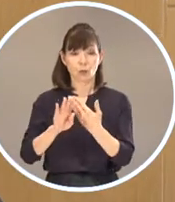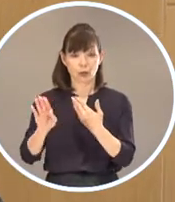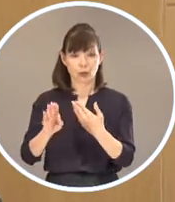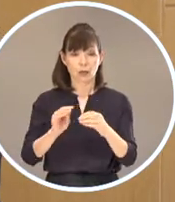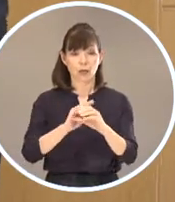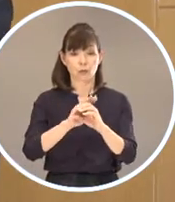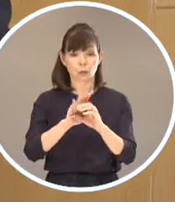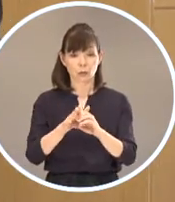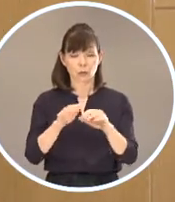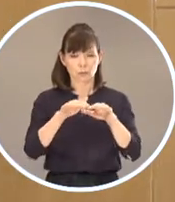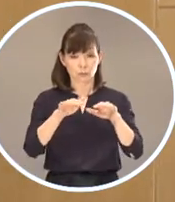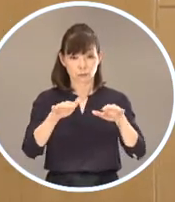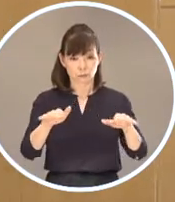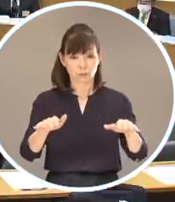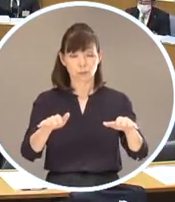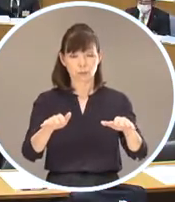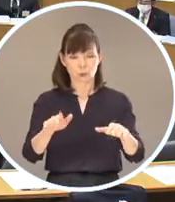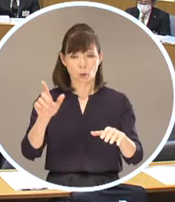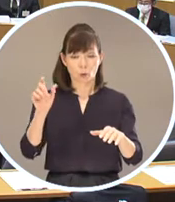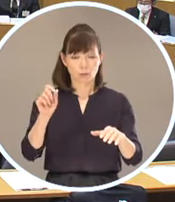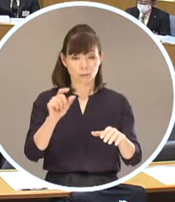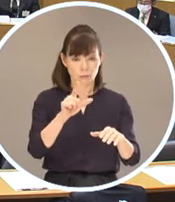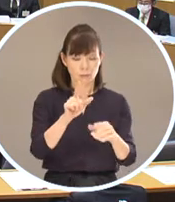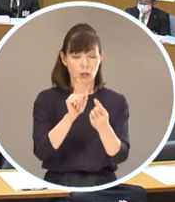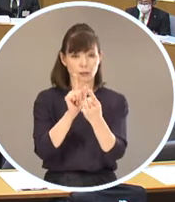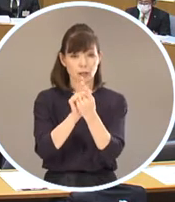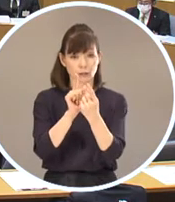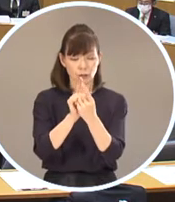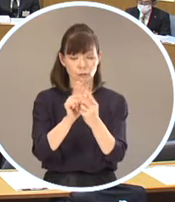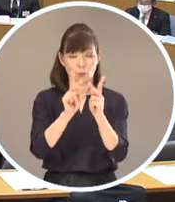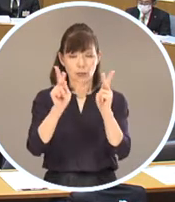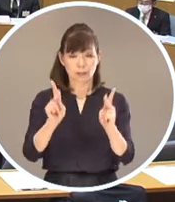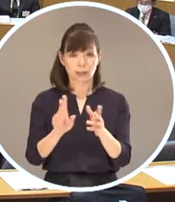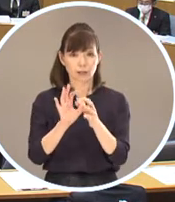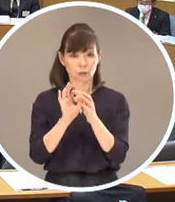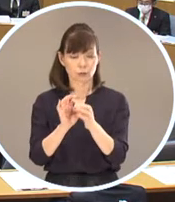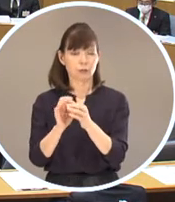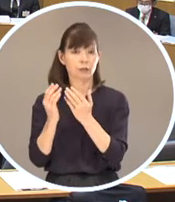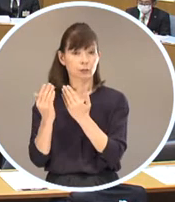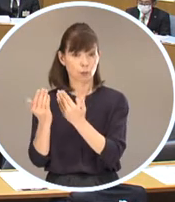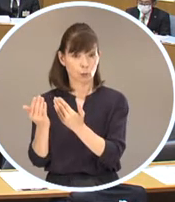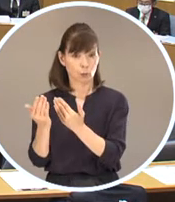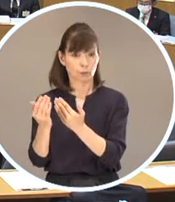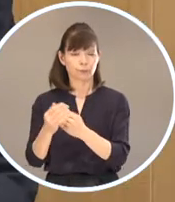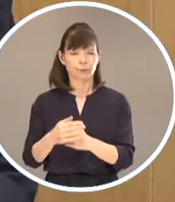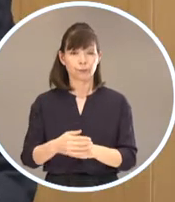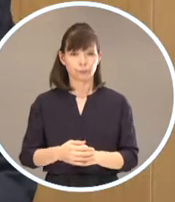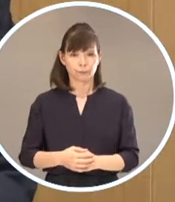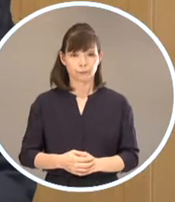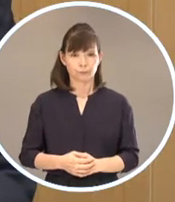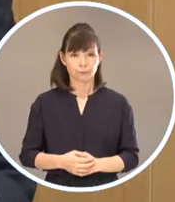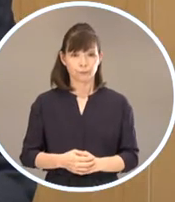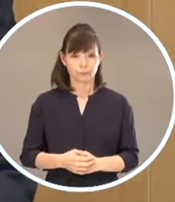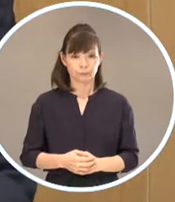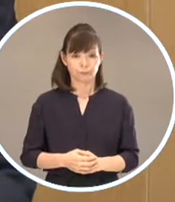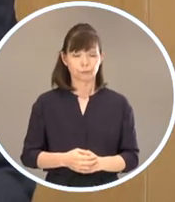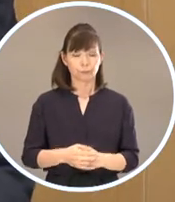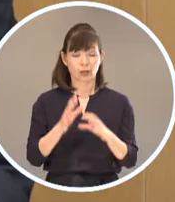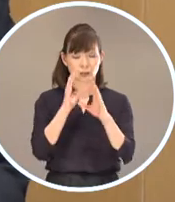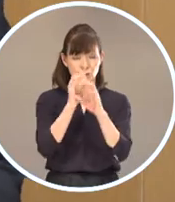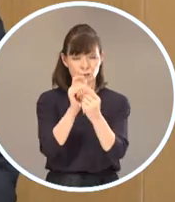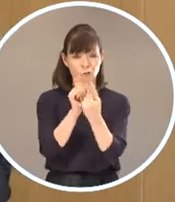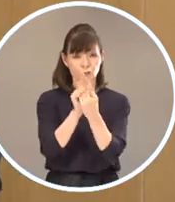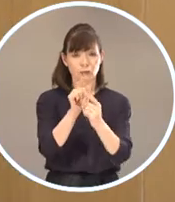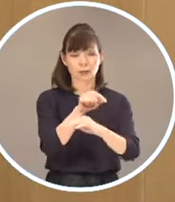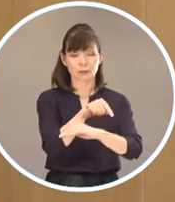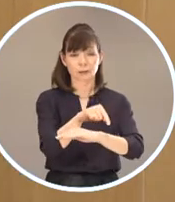ナウイルス感染症の第4波対策にかかる諸課題について質問しました。 これらの集中対